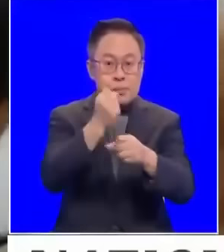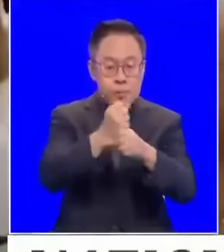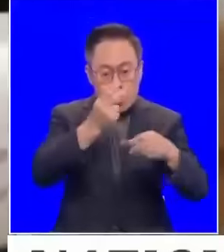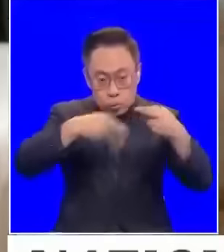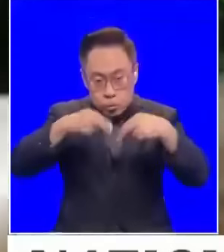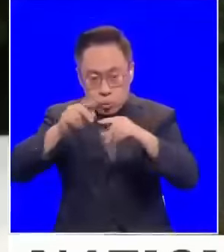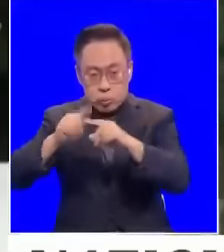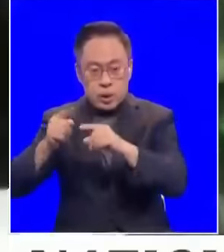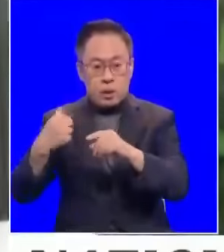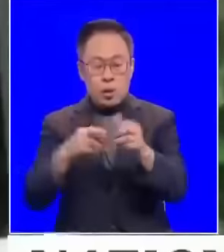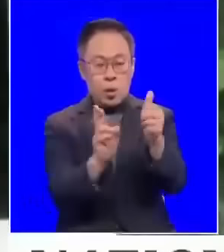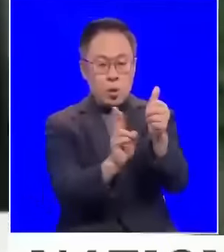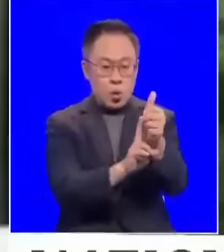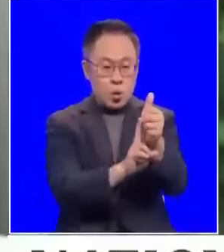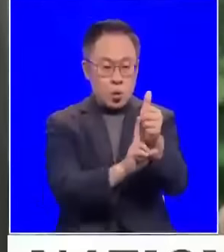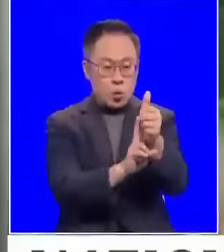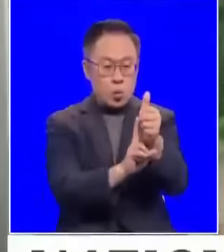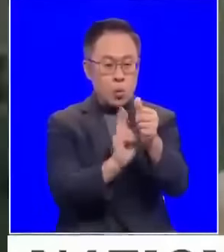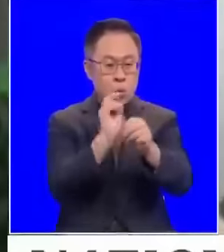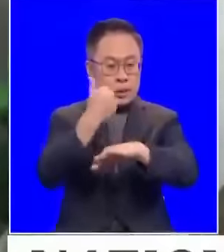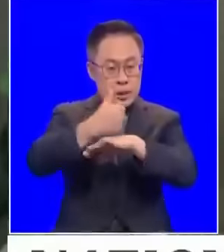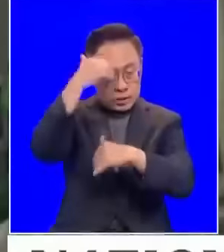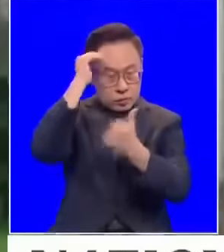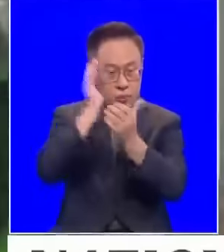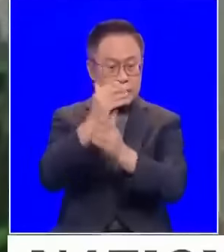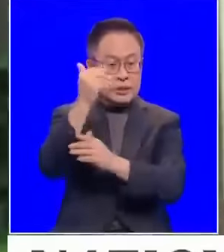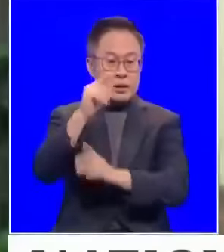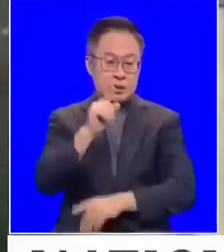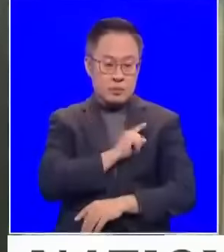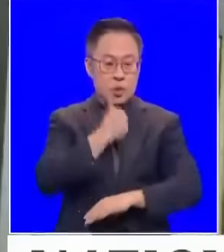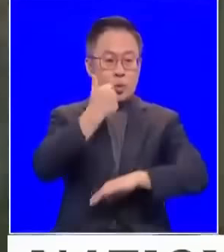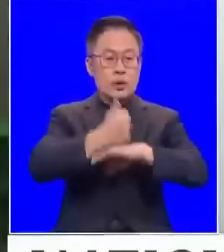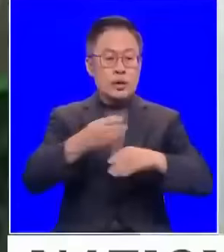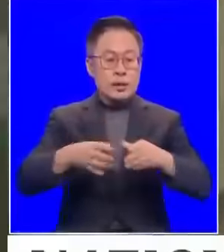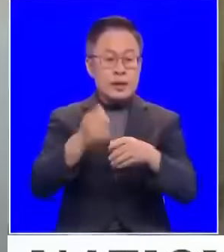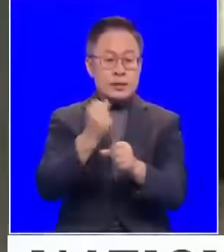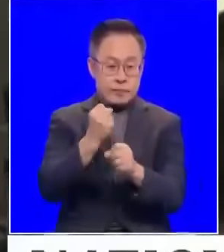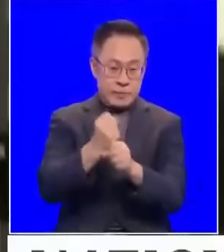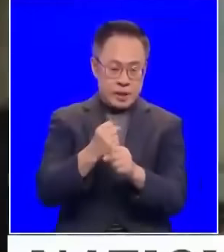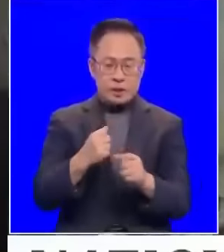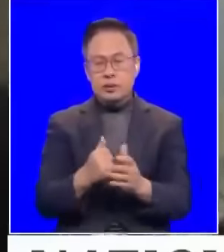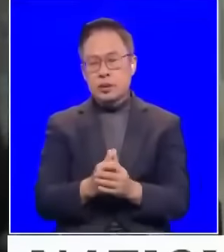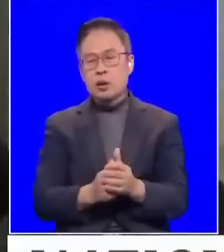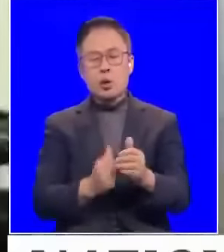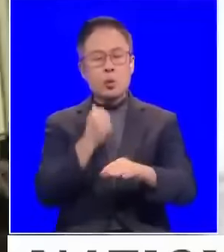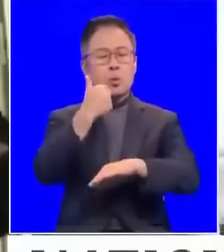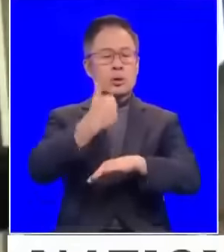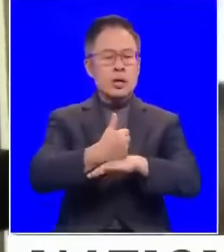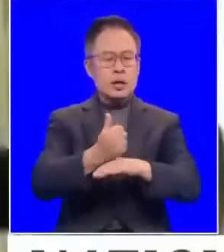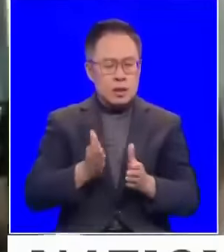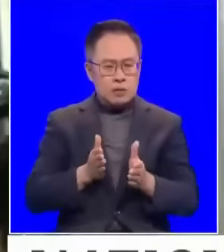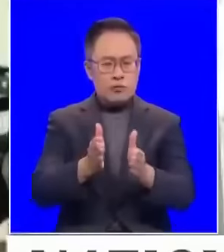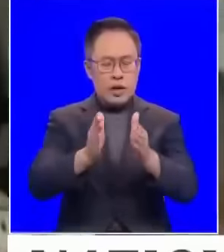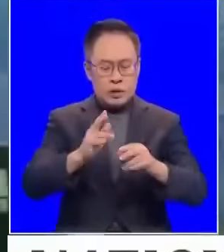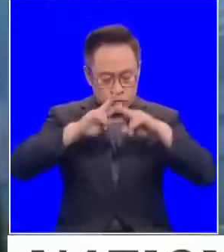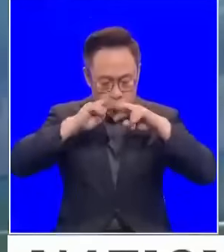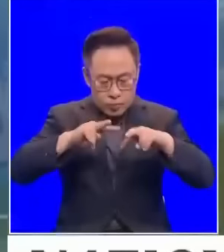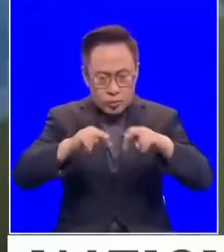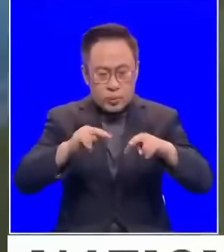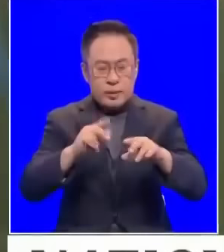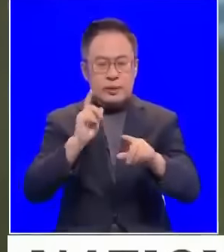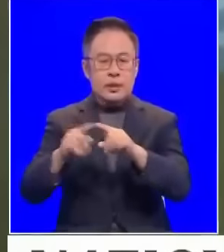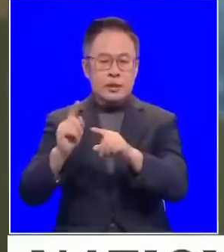ตร.ในฐานะหัวหน้าชุดทำคดีนี้นะคะรวมไปถึงพลตำรวจโทจิรภพภูริเดชนะคะผู้บัญชาการตำรวจสอบสวนกลางใช้เวลาการ